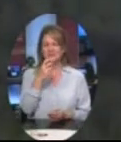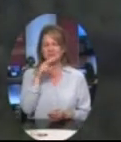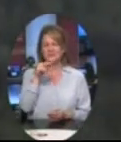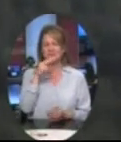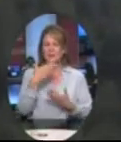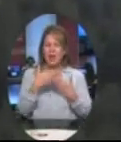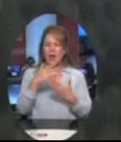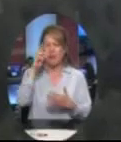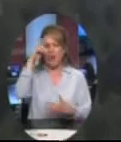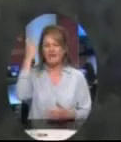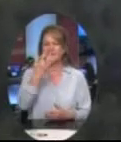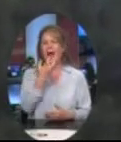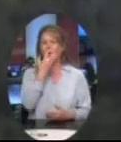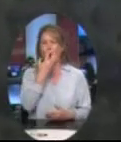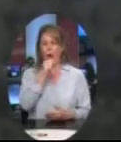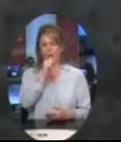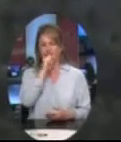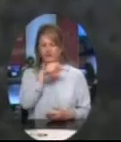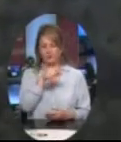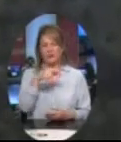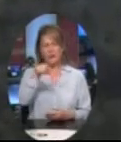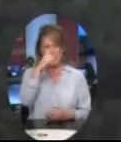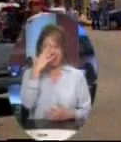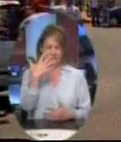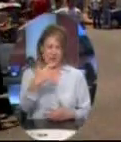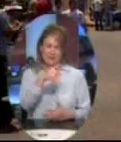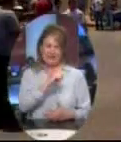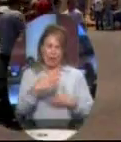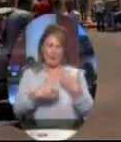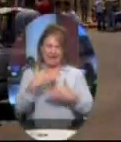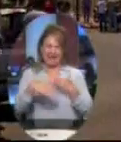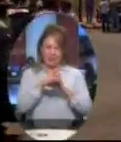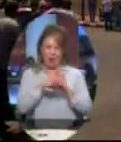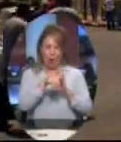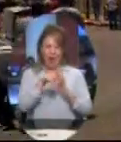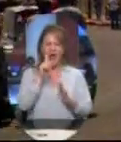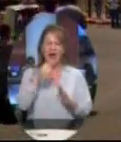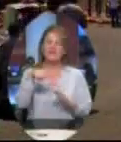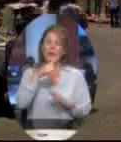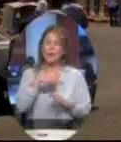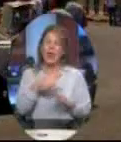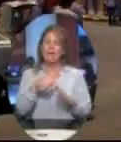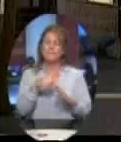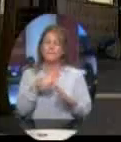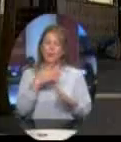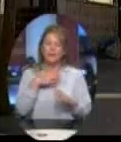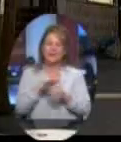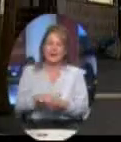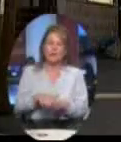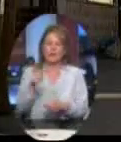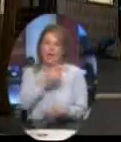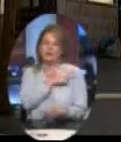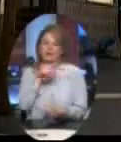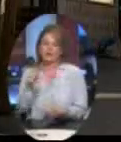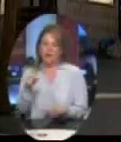לכולם ברור שחוק המואזין לא יתקדם, בוודאי לא בקרוב, אבל מקווים ללחוץ על המשטרה לאכוף את הבעיה על בסיס חוק